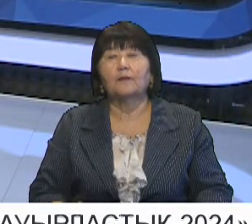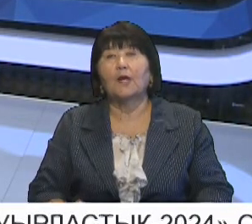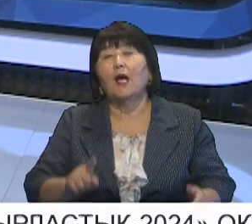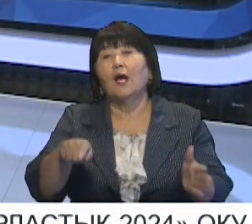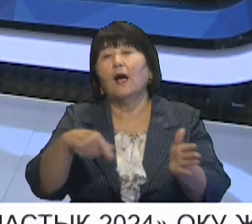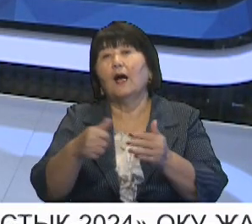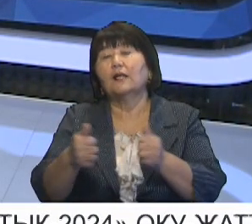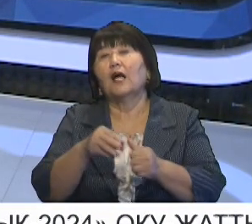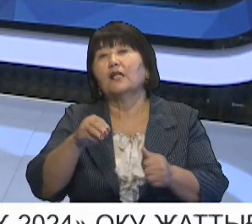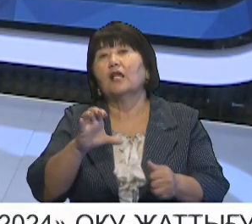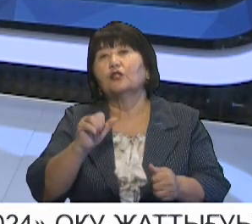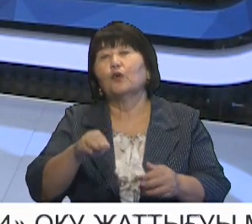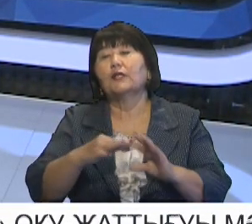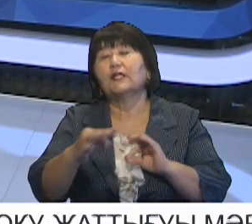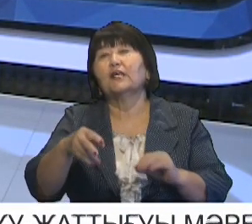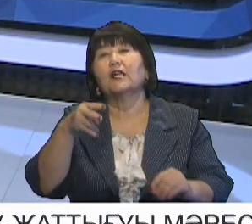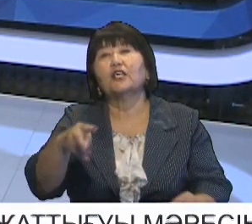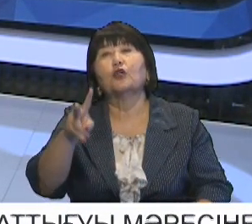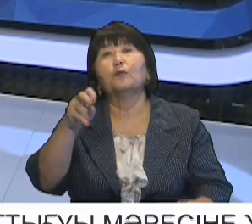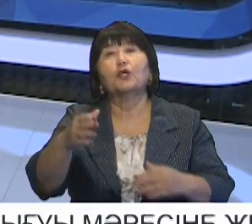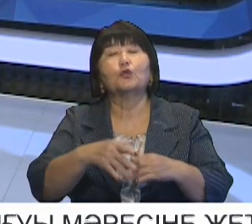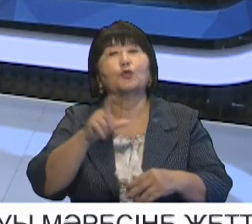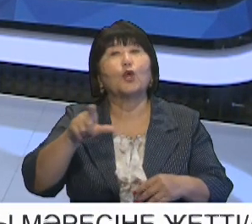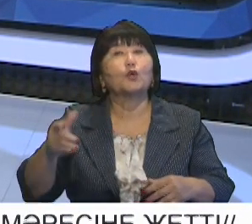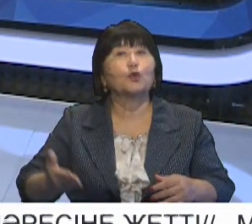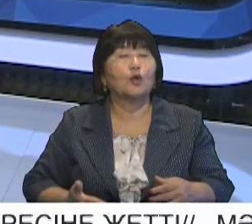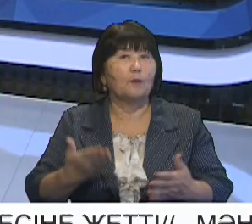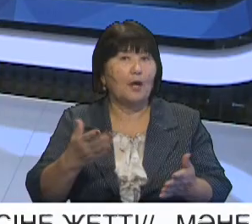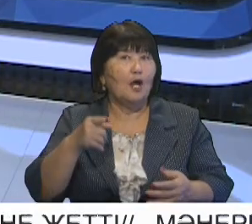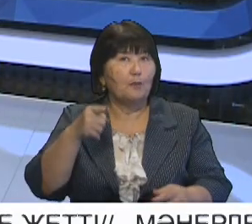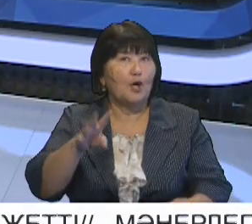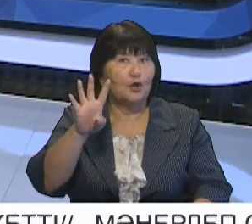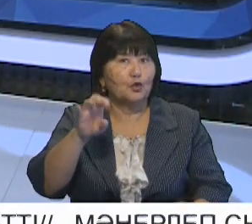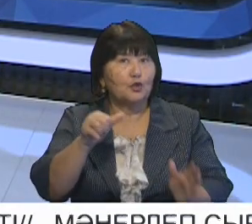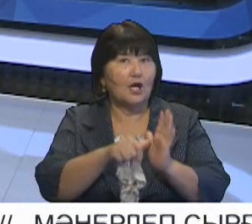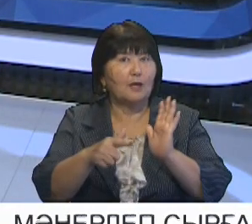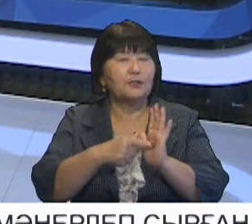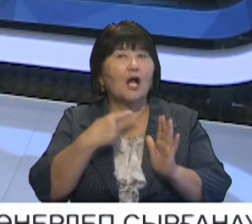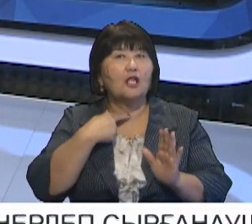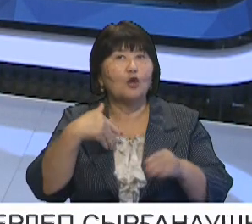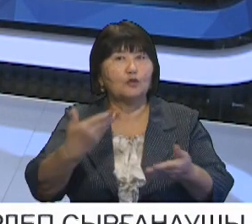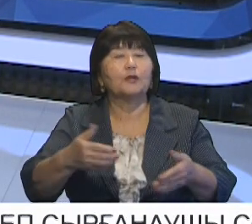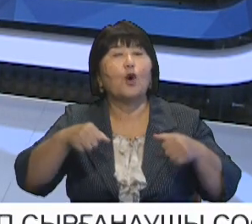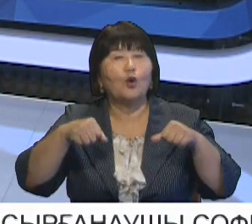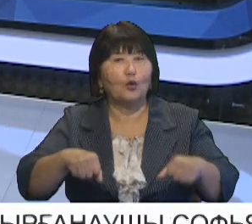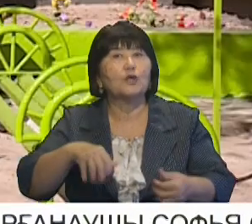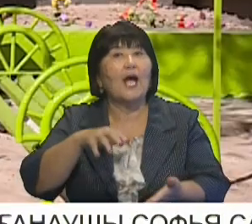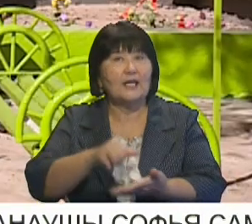Қала іргесіндегі Талсуат елді мекенінде 2500-ге жуық тұрғын бар. Оның 1467-сі дауыс беру құқығына ие.